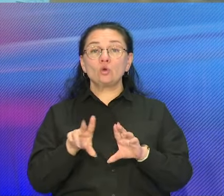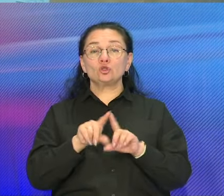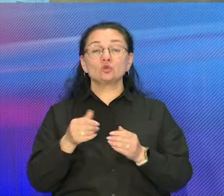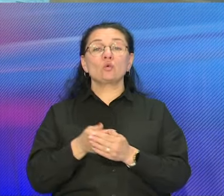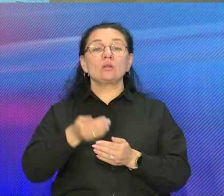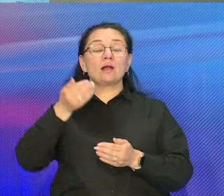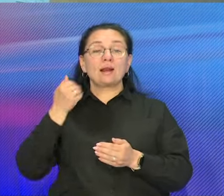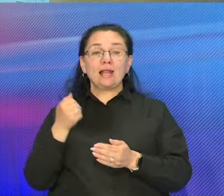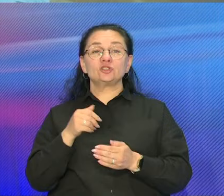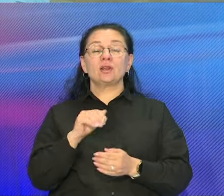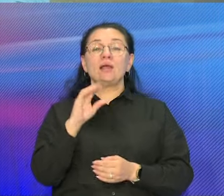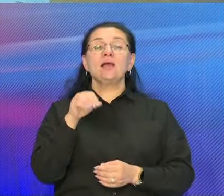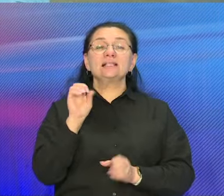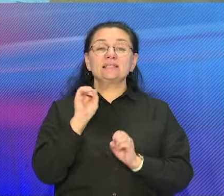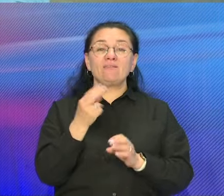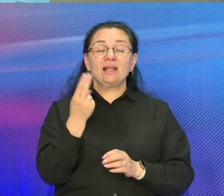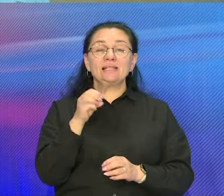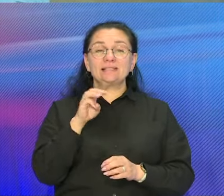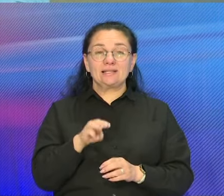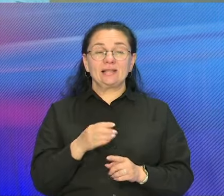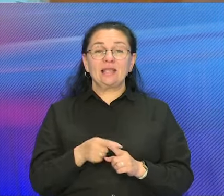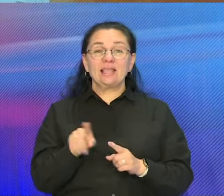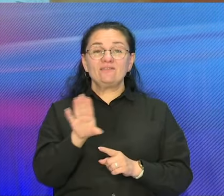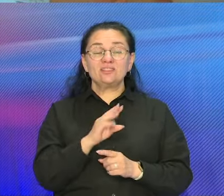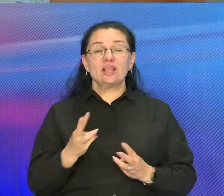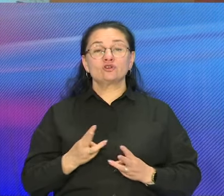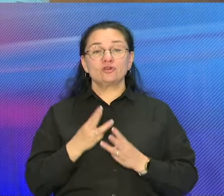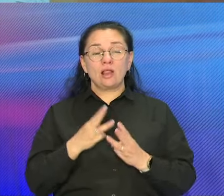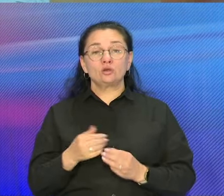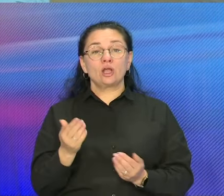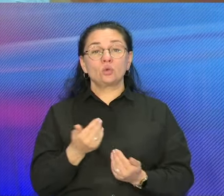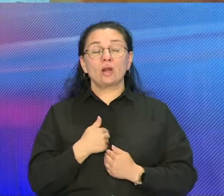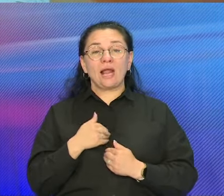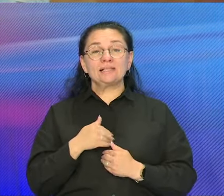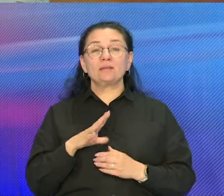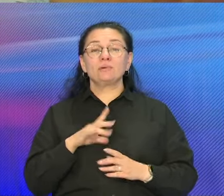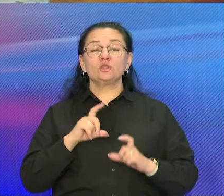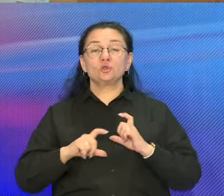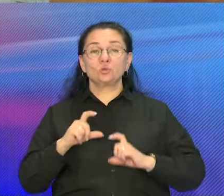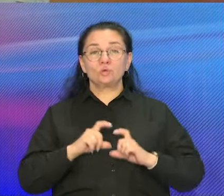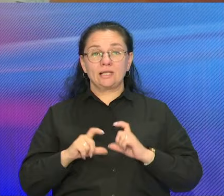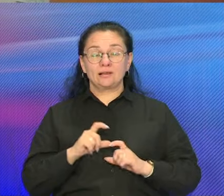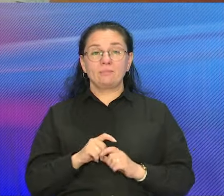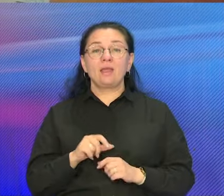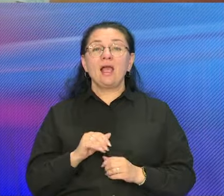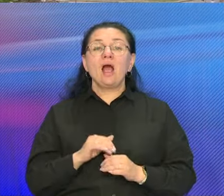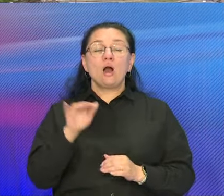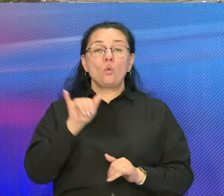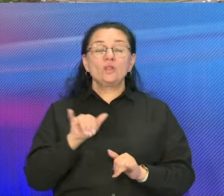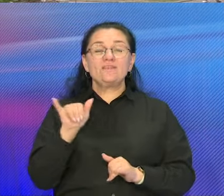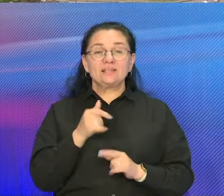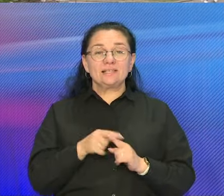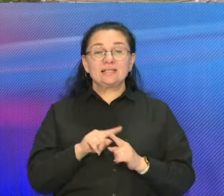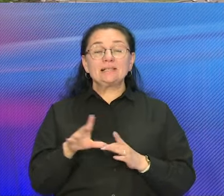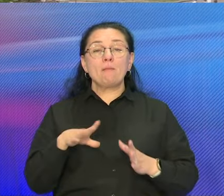тестирование 3-го и 6-го червяня, усе жадающие стать студентами в НУ, писали тести Якышто годы за